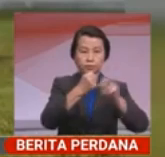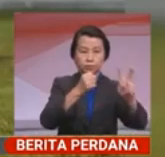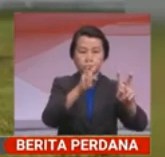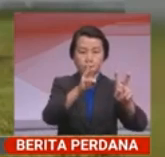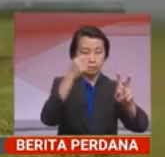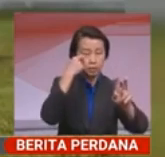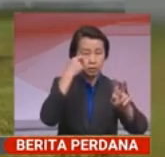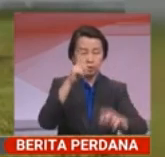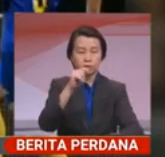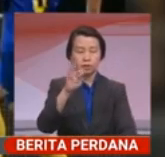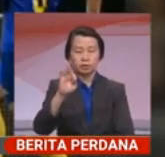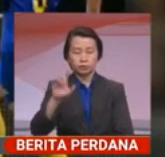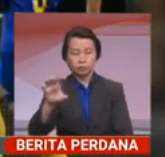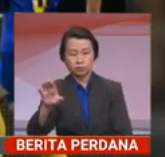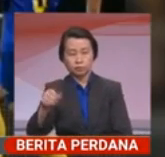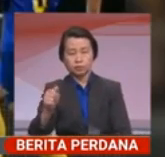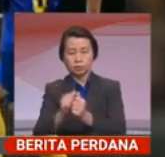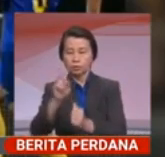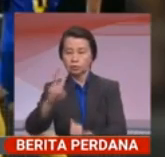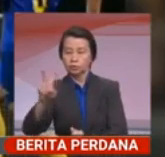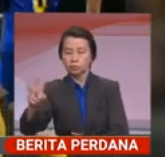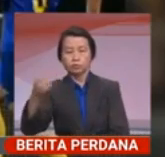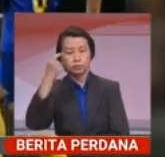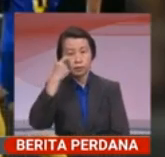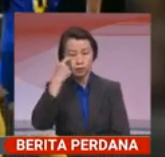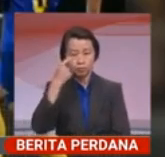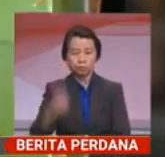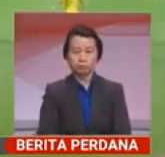dan TFC 2 naib juara dengan 22 mata.